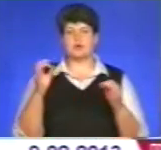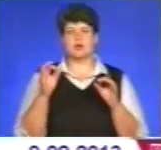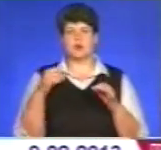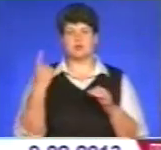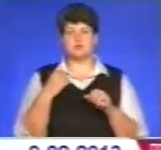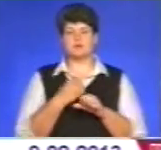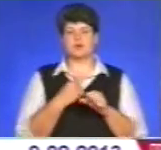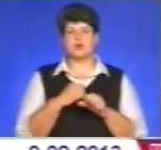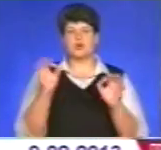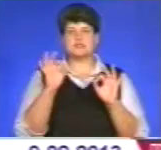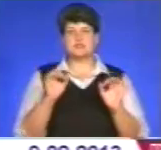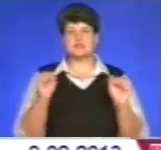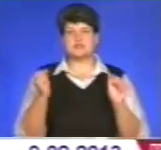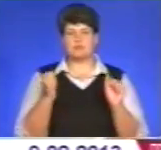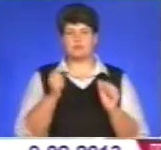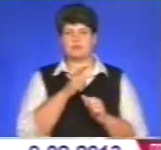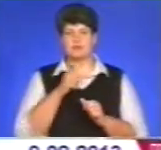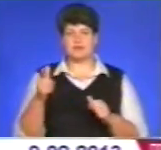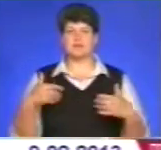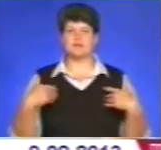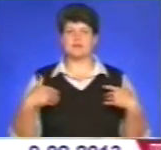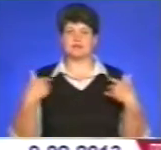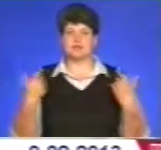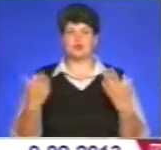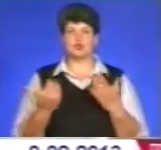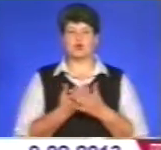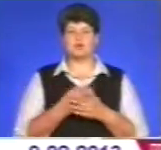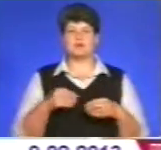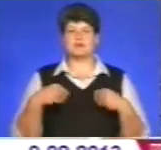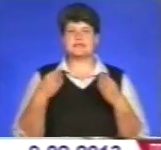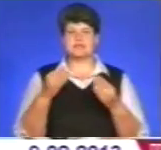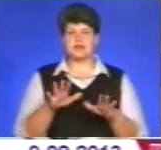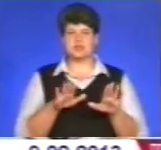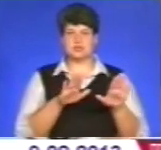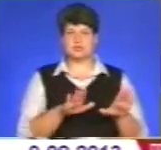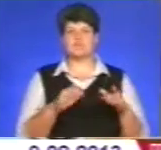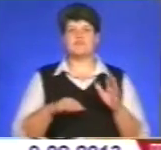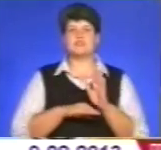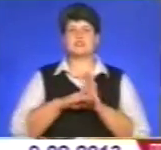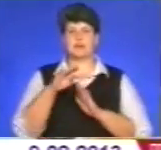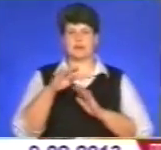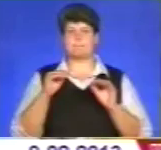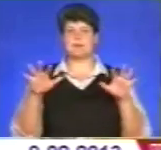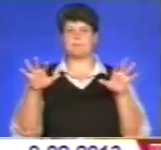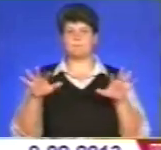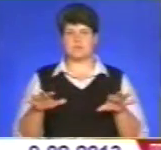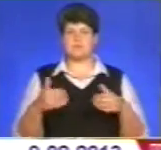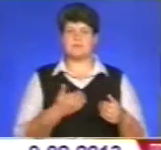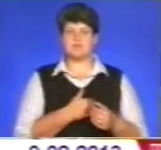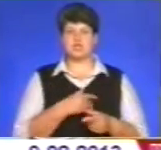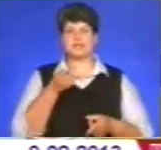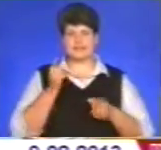період для житлово-комунального господарства. Вітаю новопризначених з високими посадами. Бажаю